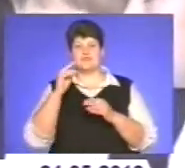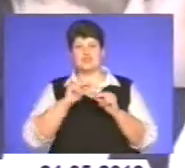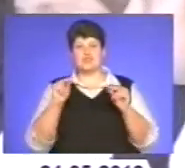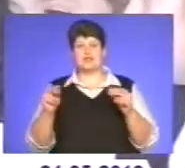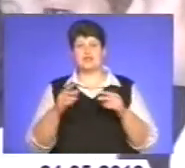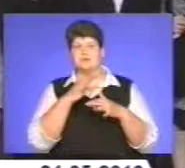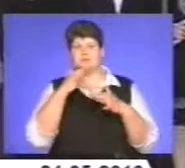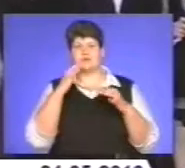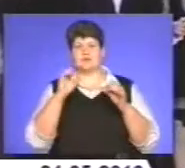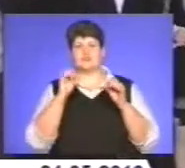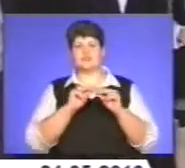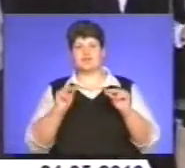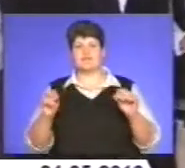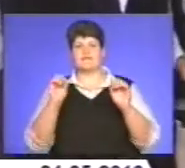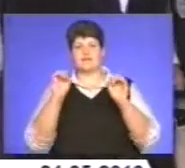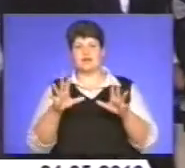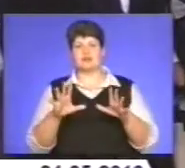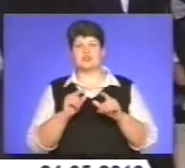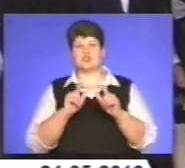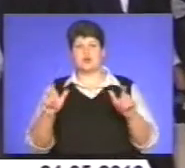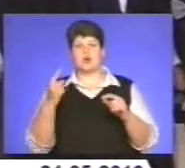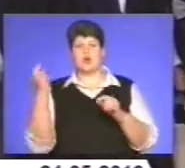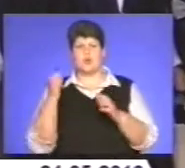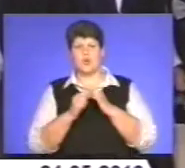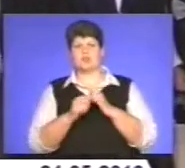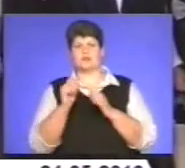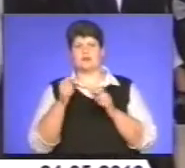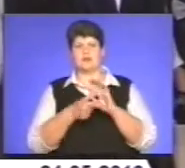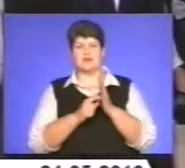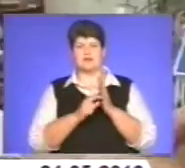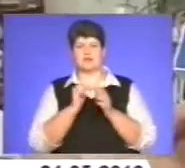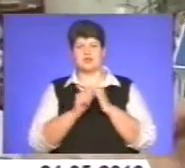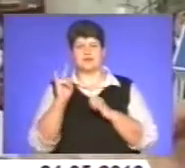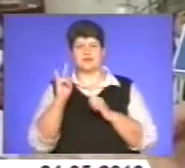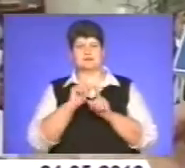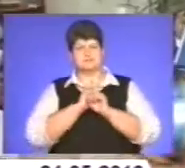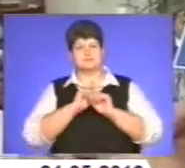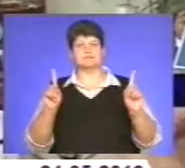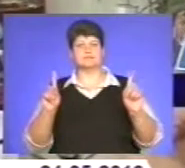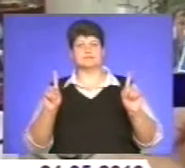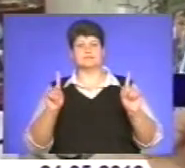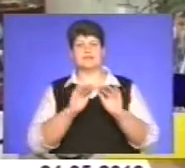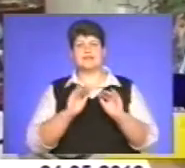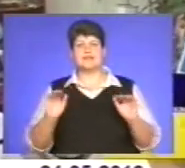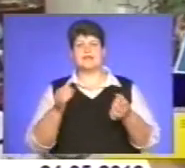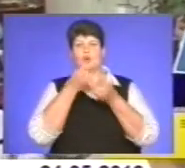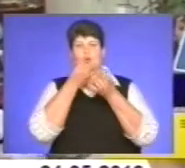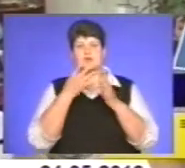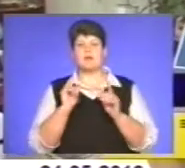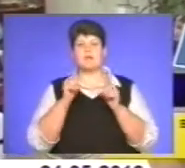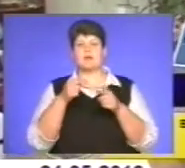літ віддали школі. Але кожен клас, кожна дитина – неповторні. Діти дуже хороші попалися цього